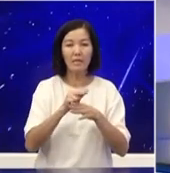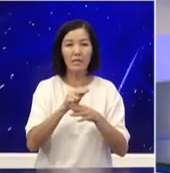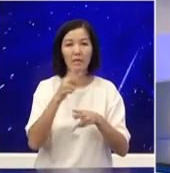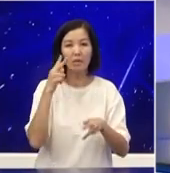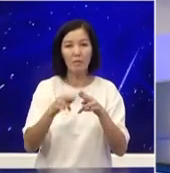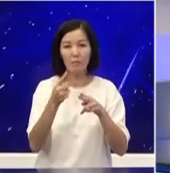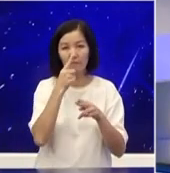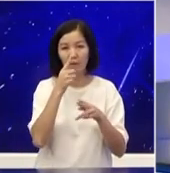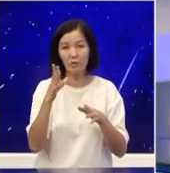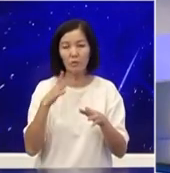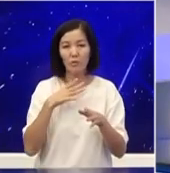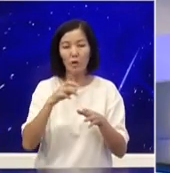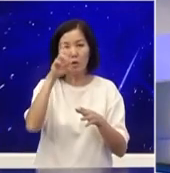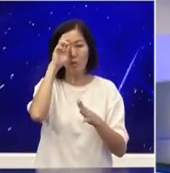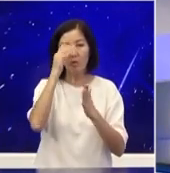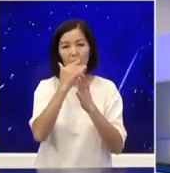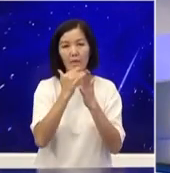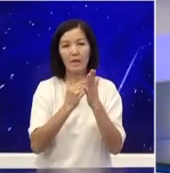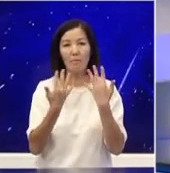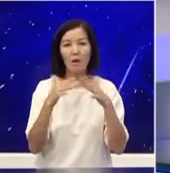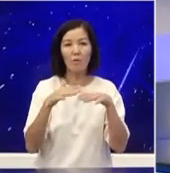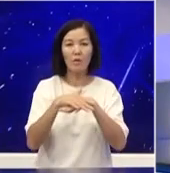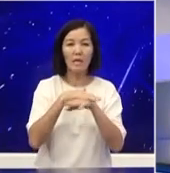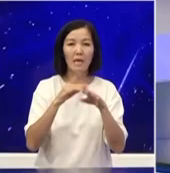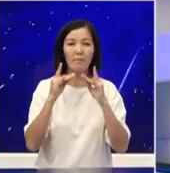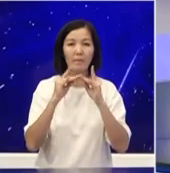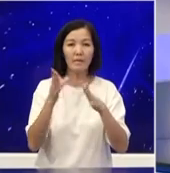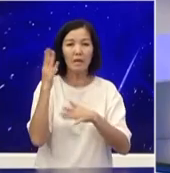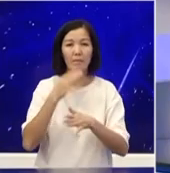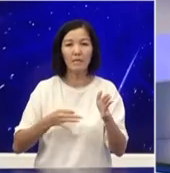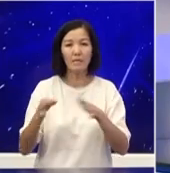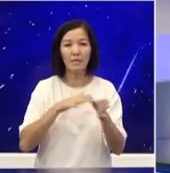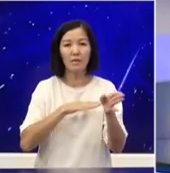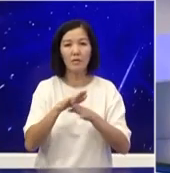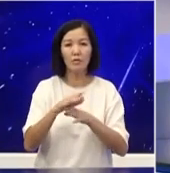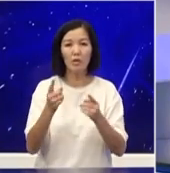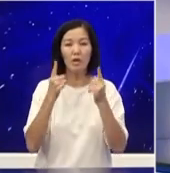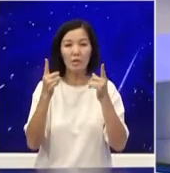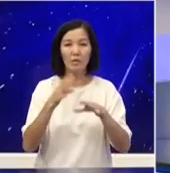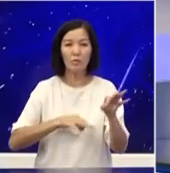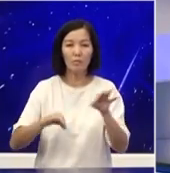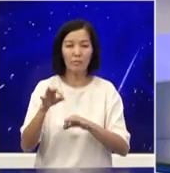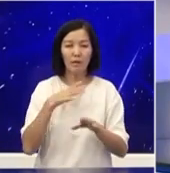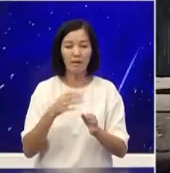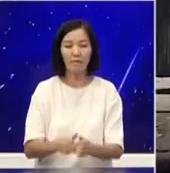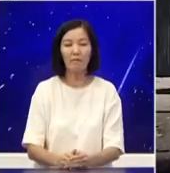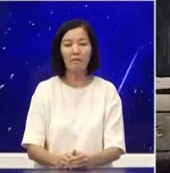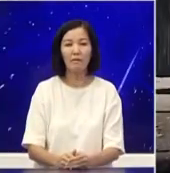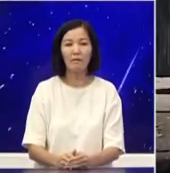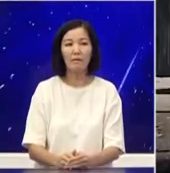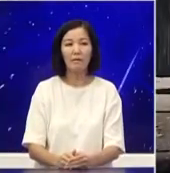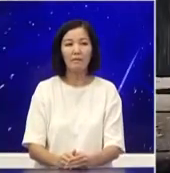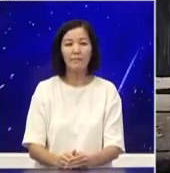благодаря государственной программе «Аул Ель БСГ» в Алматинской области реализуется еще один крупный проект. В